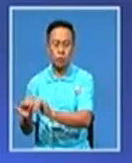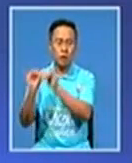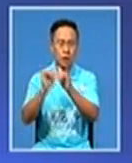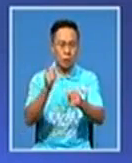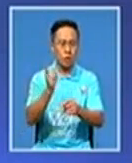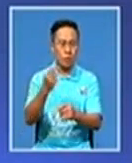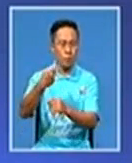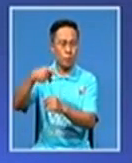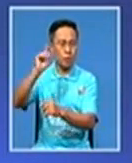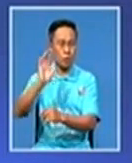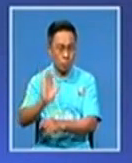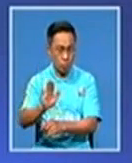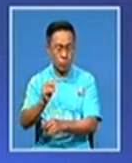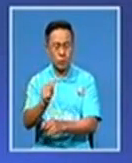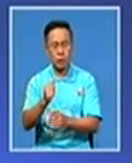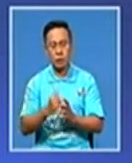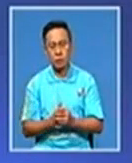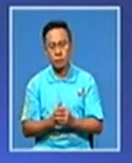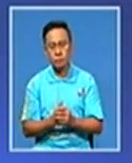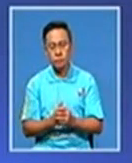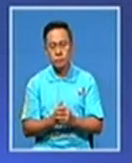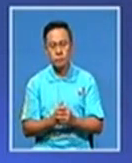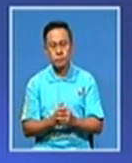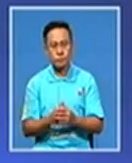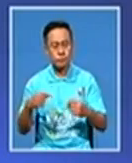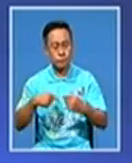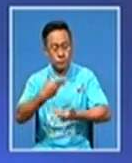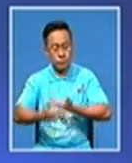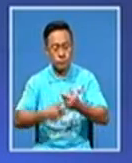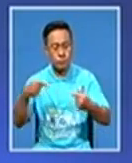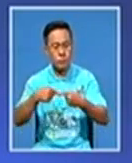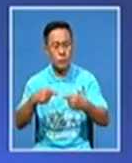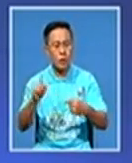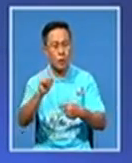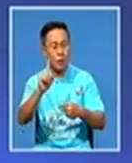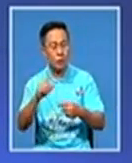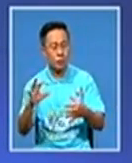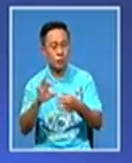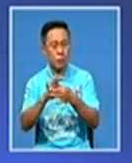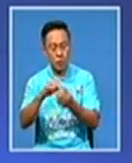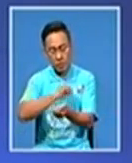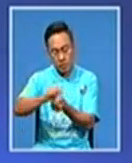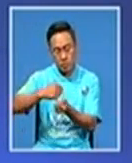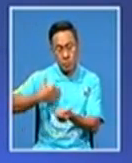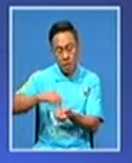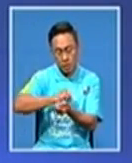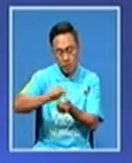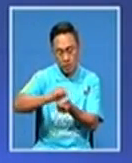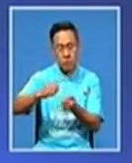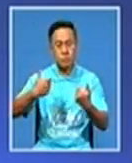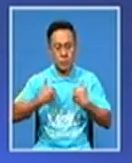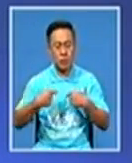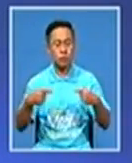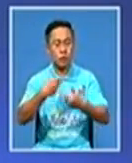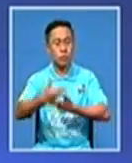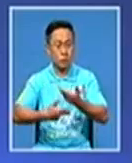ใช้ประโยชน์นะครับโดยเพราะยิ่งเรื่องของธุรกิจที่ต้องรองรับนะครับเช่นซักเสื้อผ้าอะไรทำนองเนี้